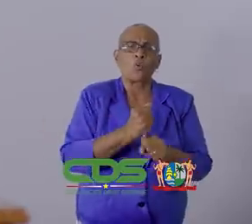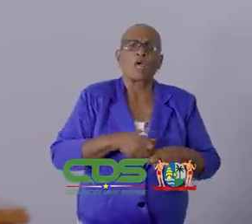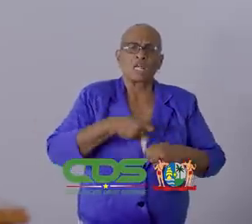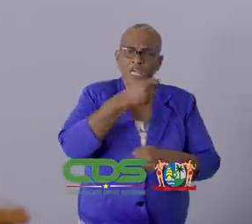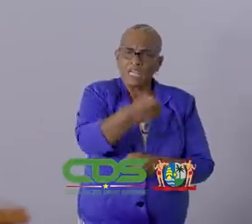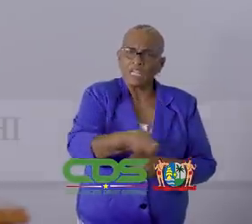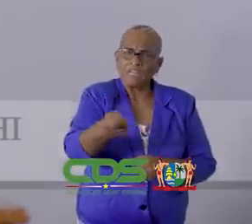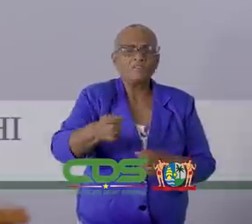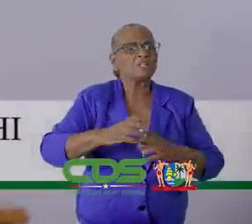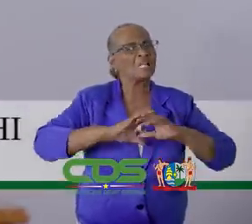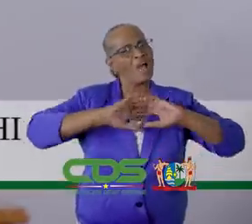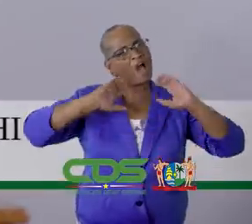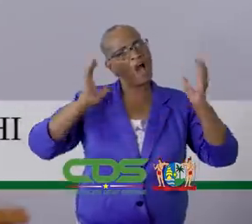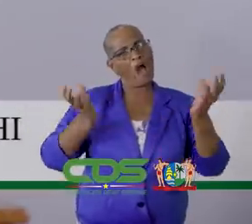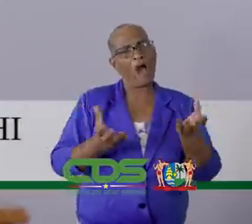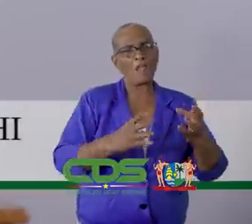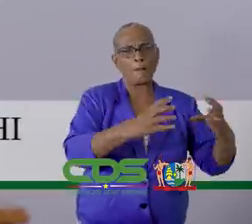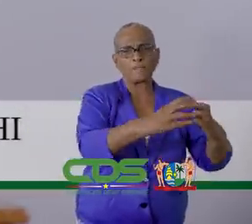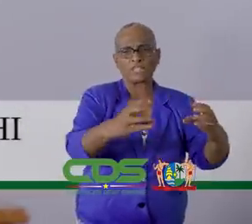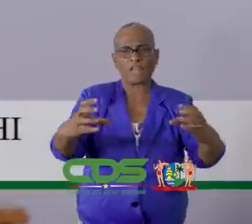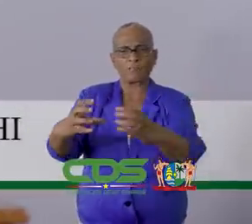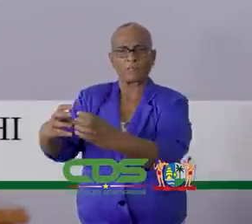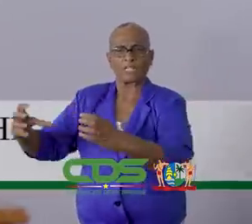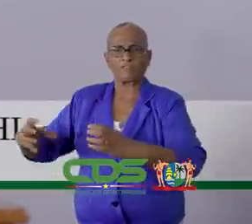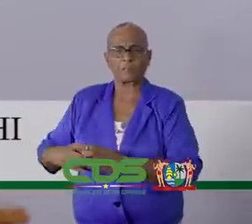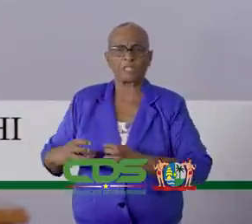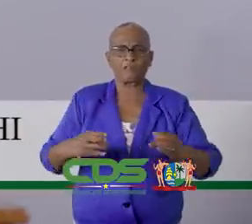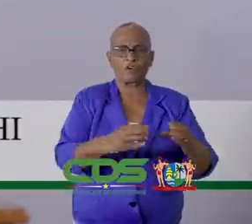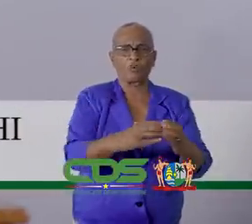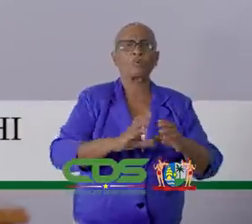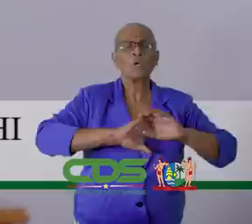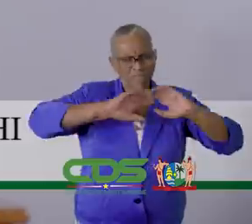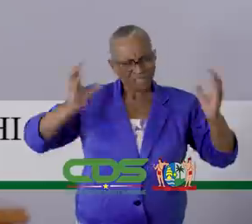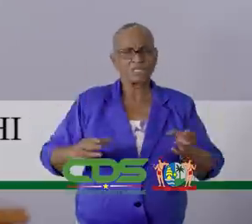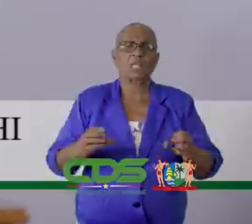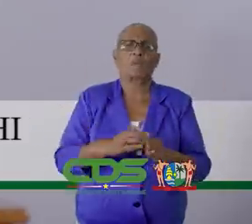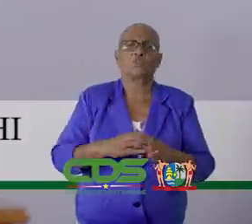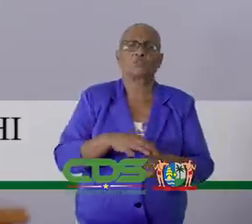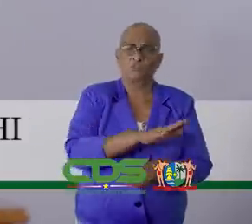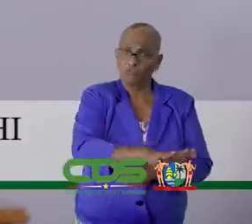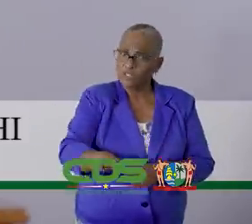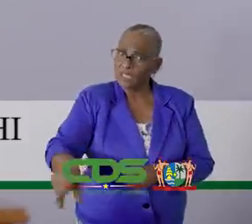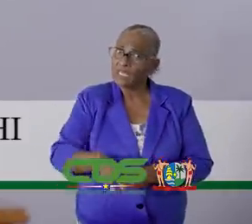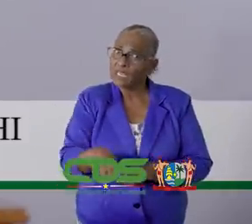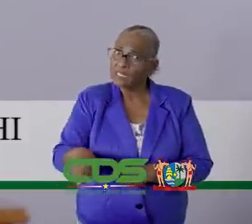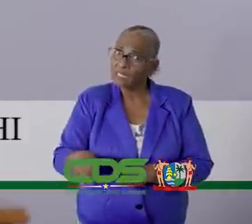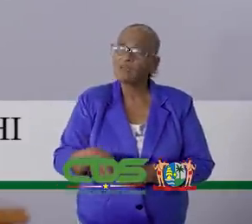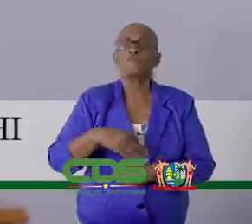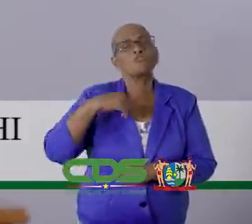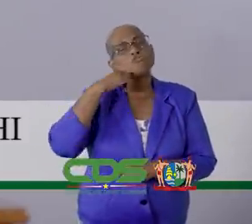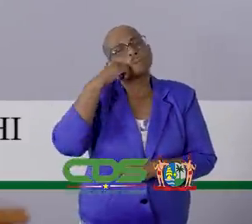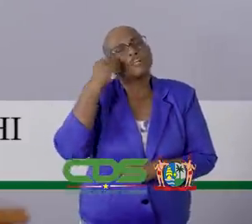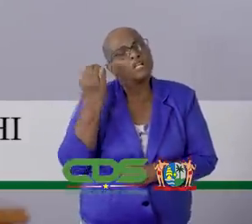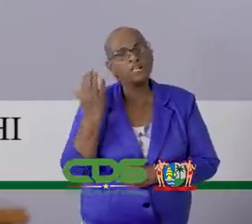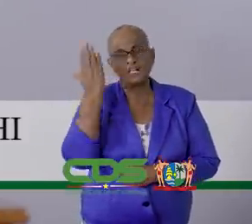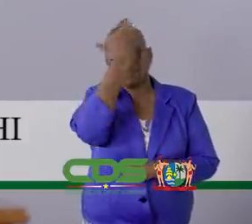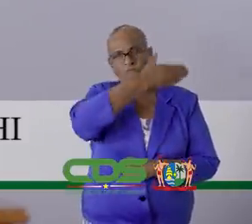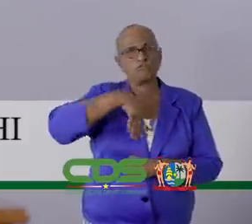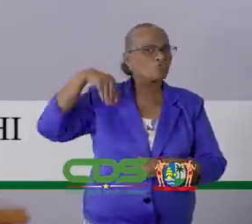werkgevers in alle sectoren. We gaan het samen doen. Voor ons allen, voor onze kinderen, voor ons